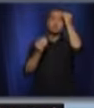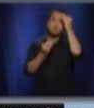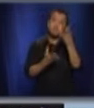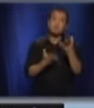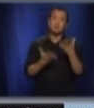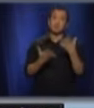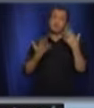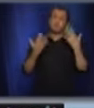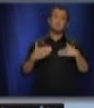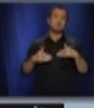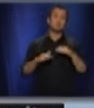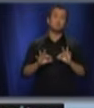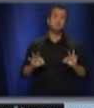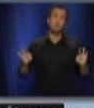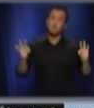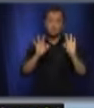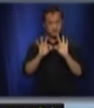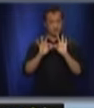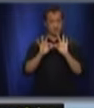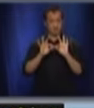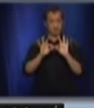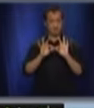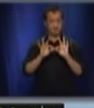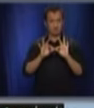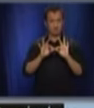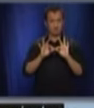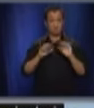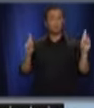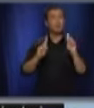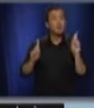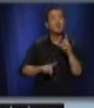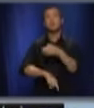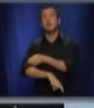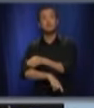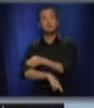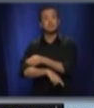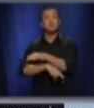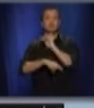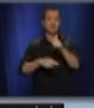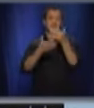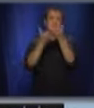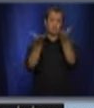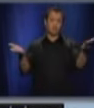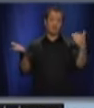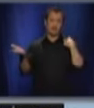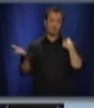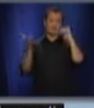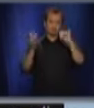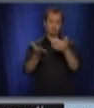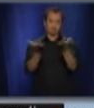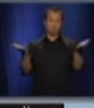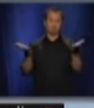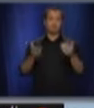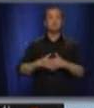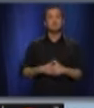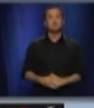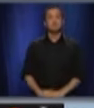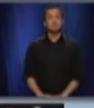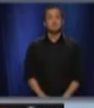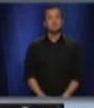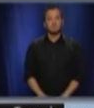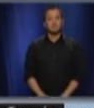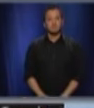ces règles-là, ça c'est très important. Vous avez la possibilité de changer les choses. Conférence de presse. Merci